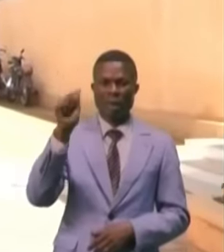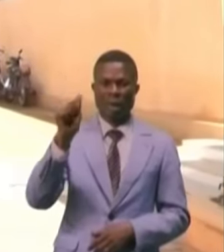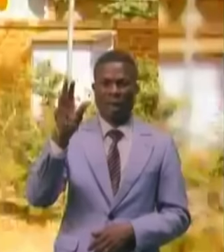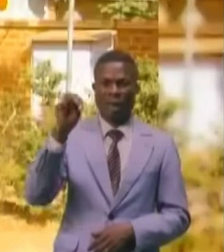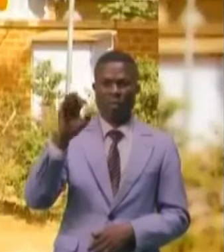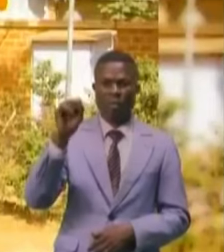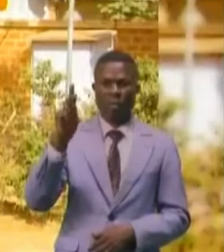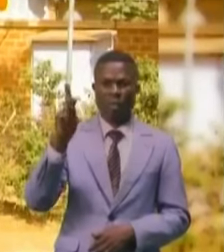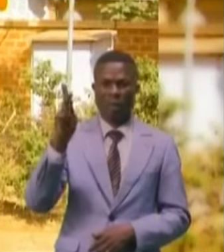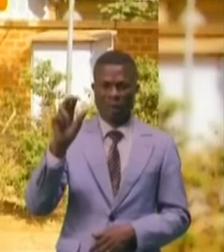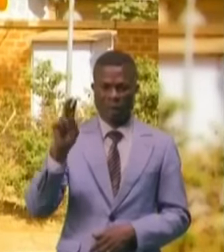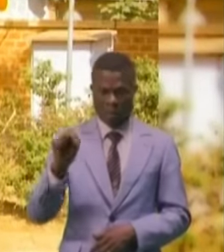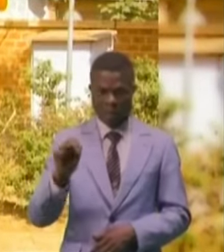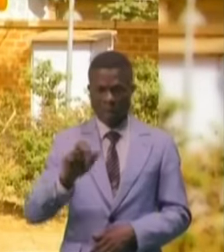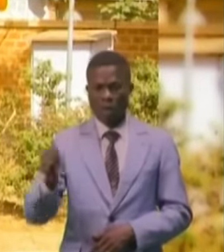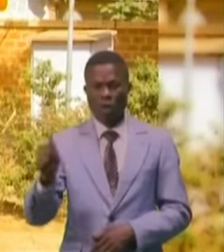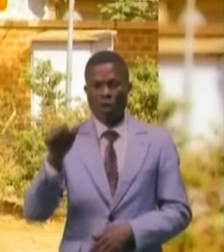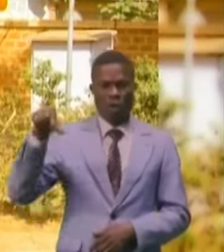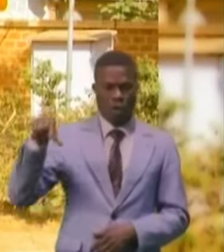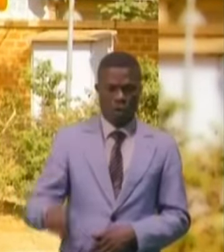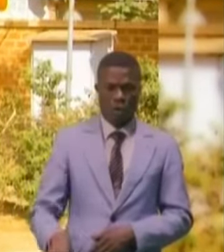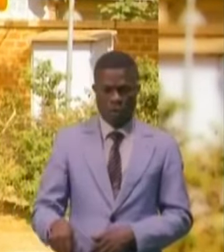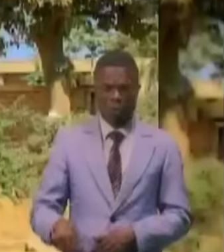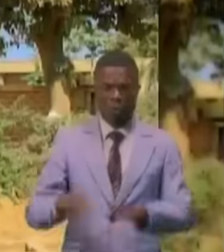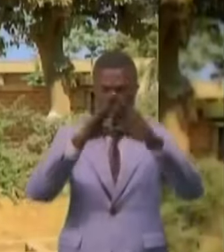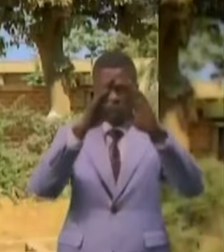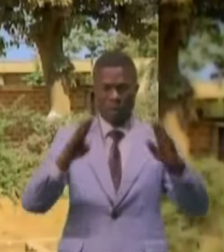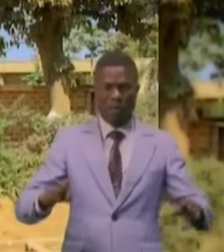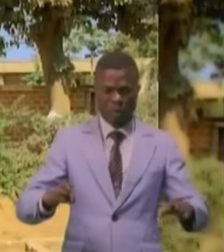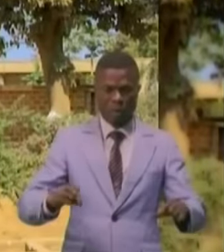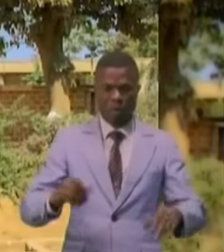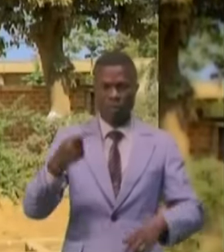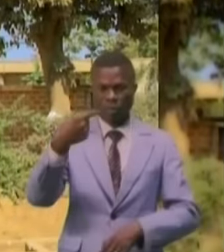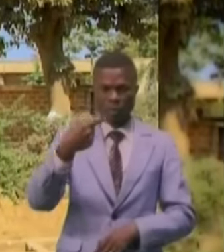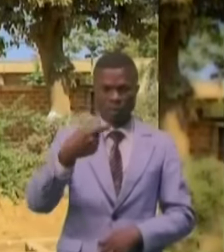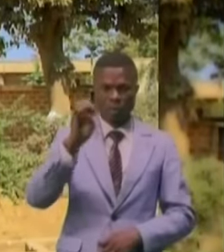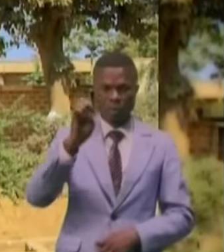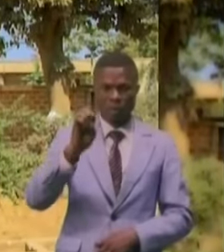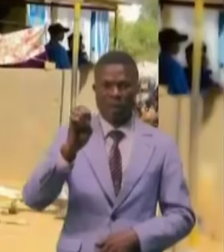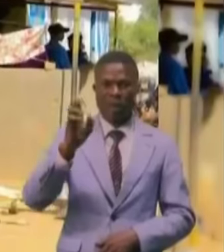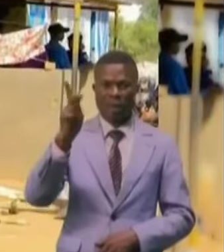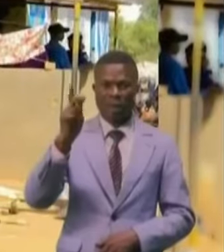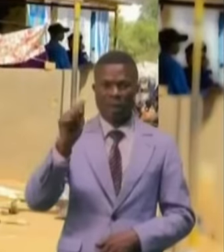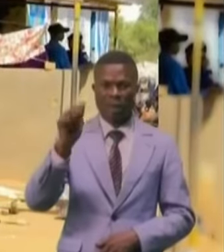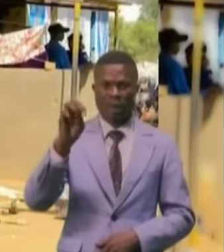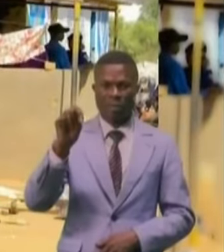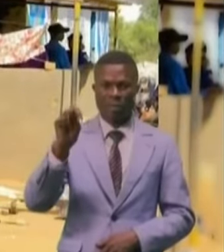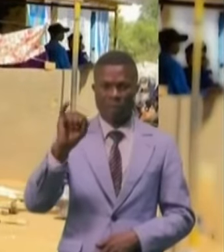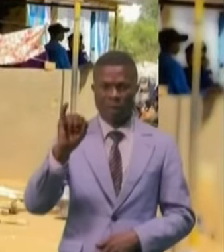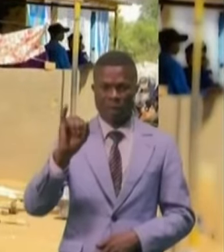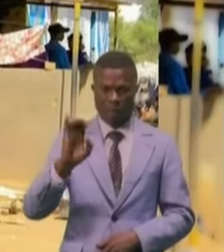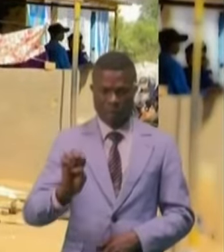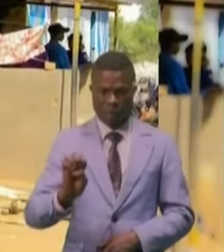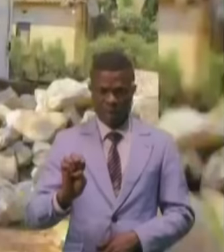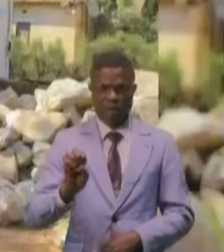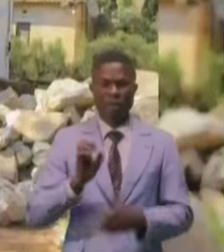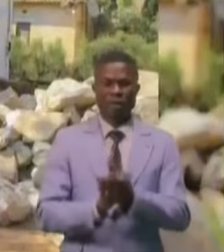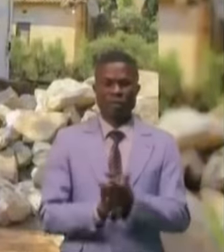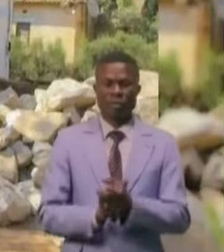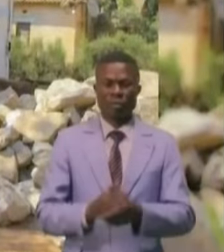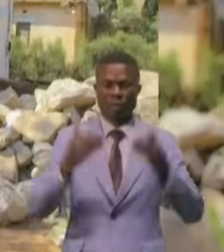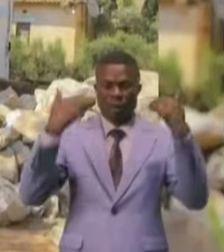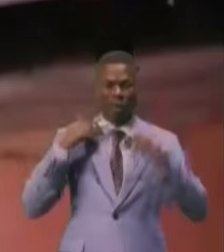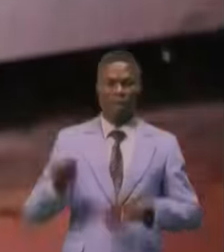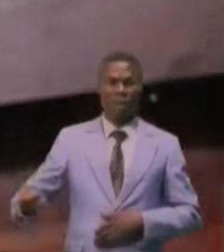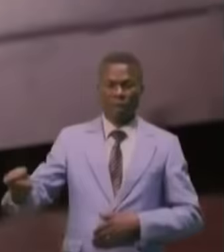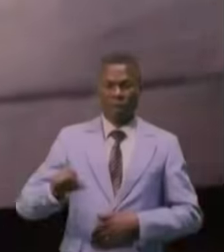Dilala, tous les autres quartiers hébergent de maisons de la Jicamine, dont les murs sont fissurés, manque de toilettes hygiéniques. Le chef de ces